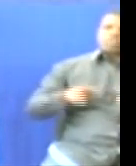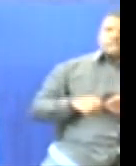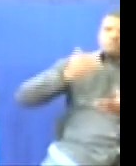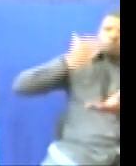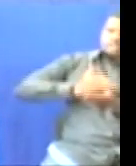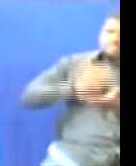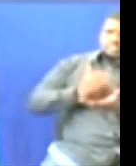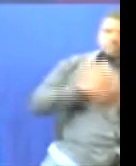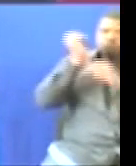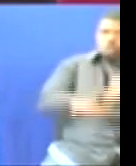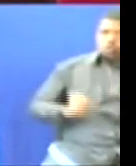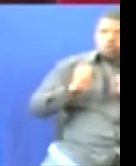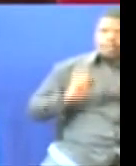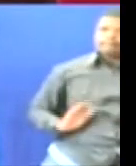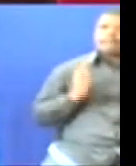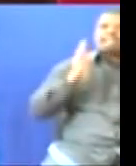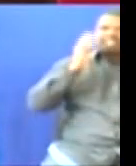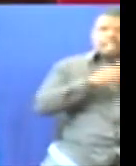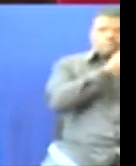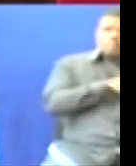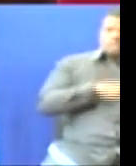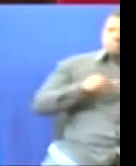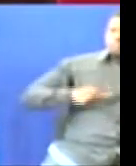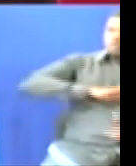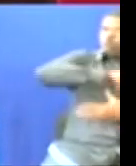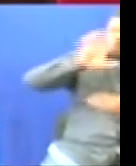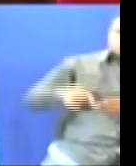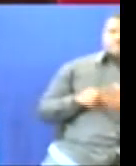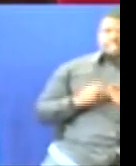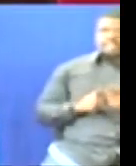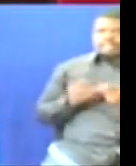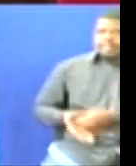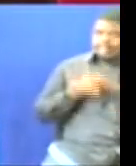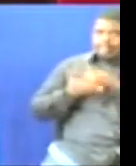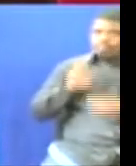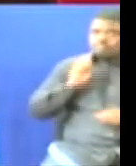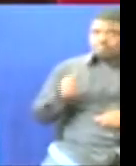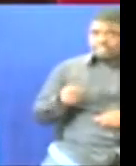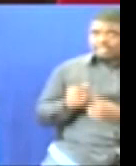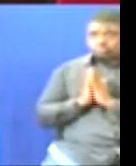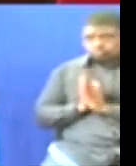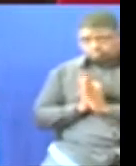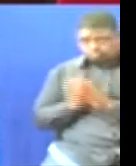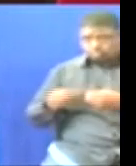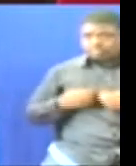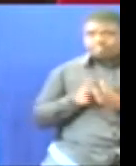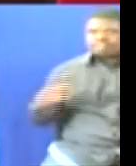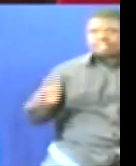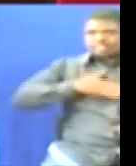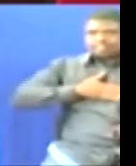tuhakikishe tunaokoa maisha ya Watanzania wote. Kwa hiyo mheshimiwa naibu spika, nashukuru sana kwa kunipatia nafasi. Asante.